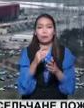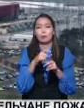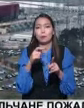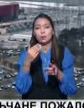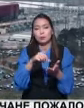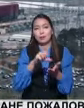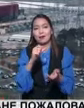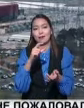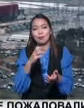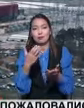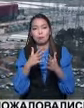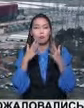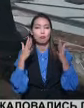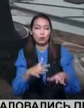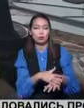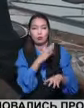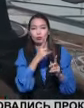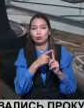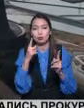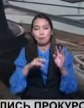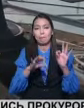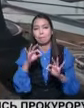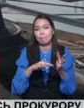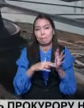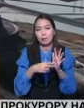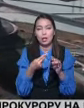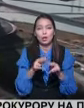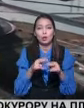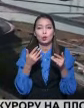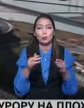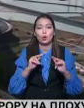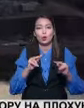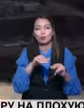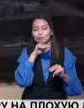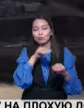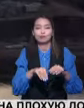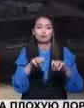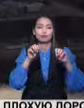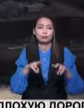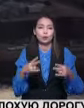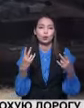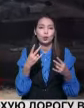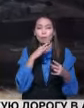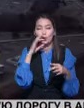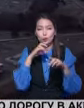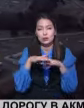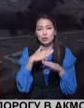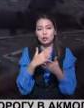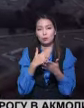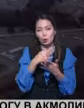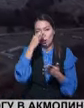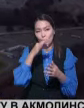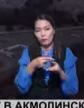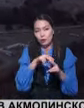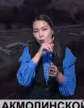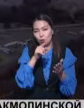представителя, АЭС – это масштабный и долгосрочный проект, который требует обучения и квалифицированных специалистов. И многие страны, имеющие опыт в этом вопросе,